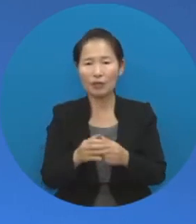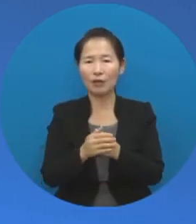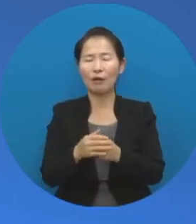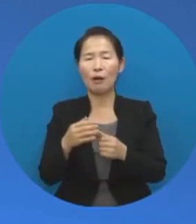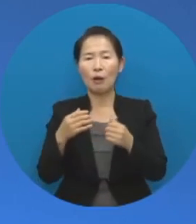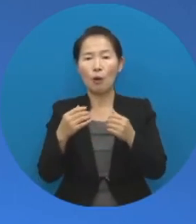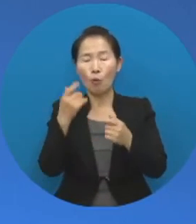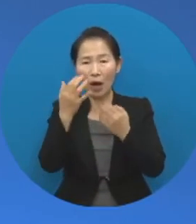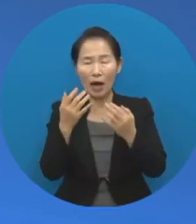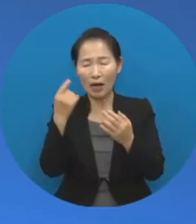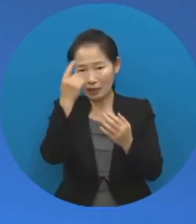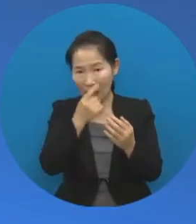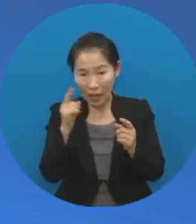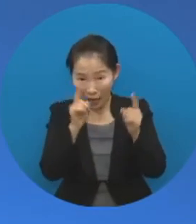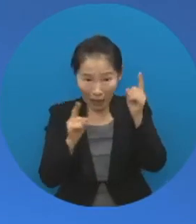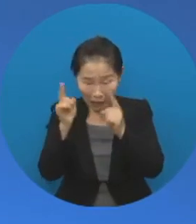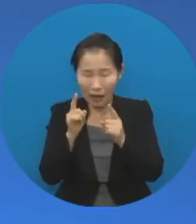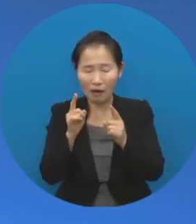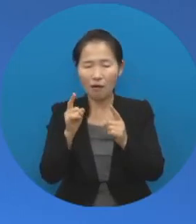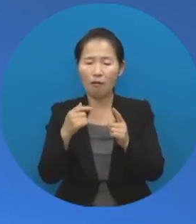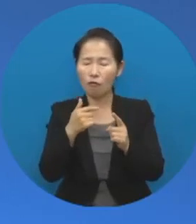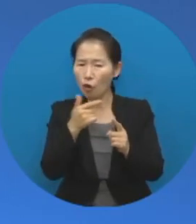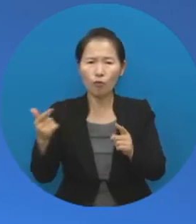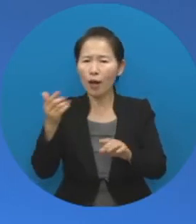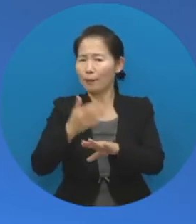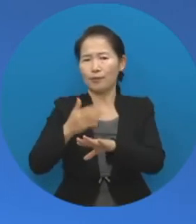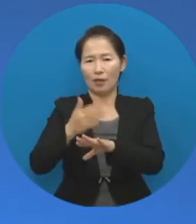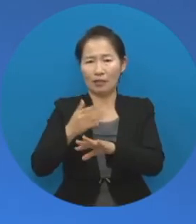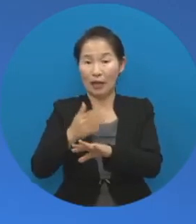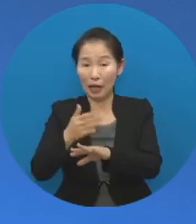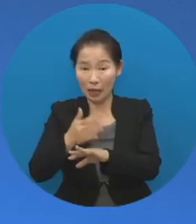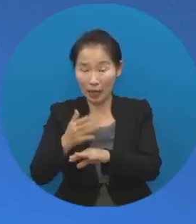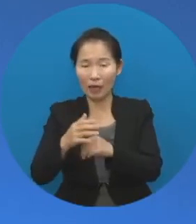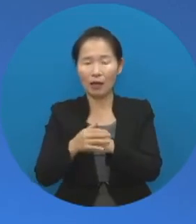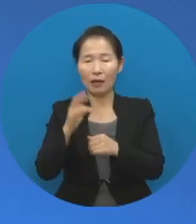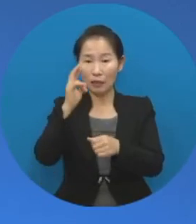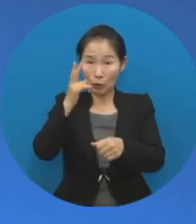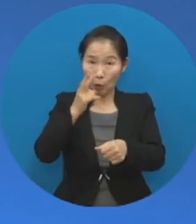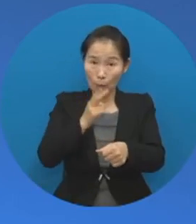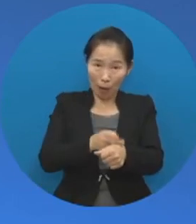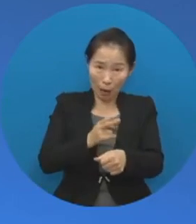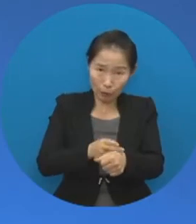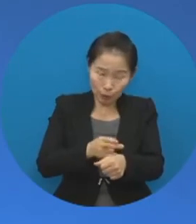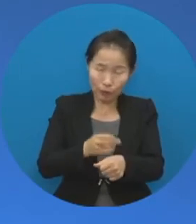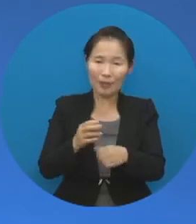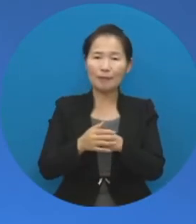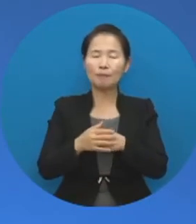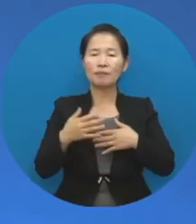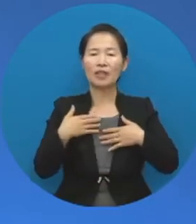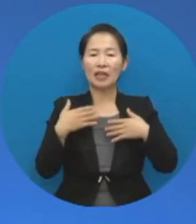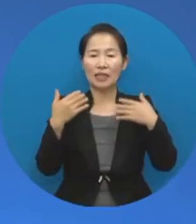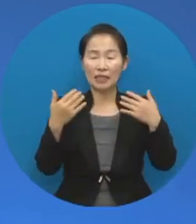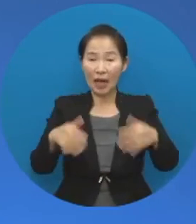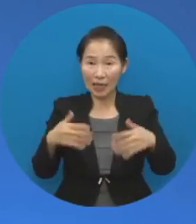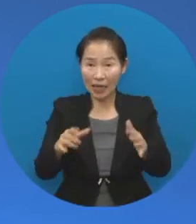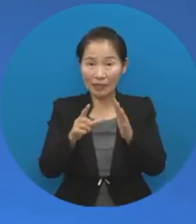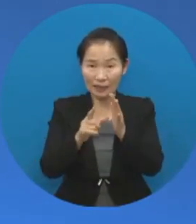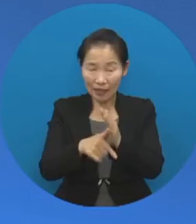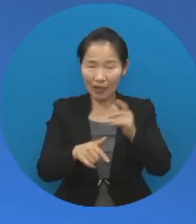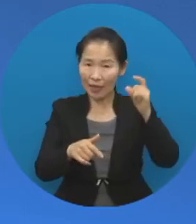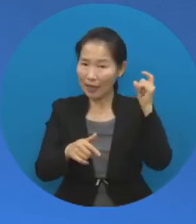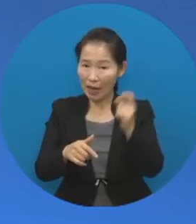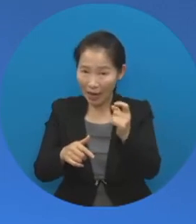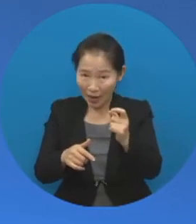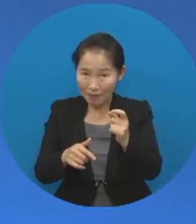이렇게 감사하고 기쁠 수가 없었어요. 사도 바울은 정말 그 약할 때 강함